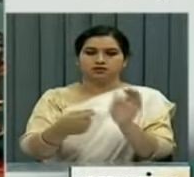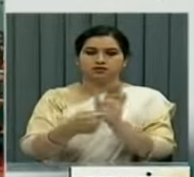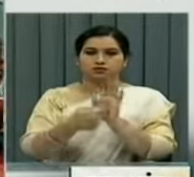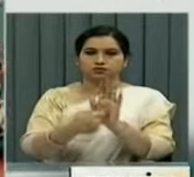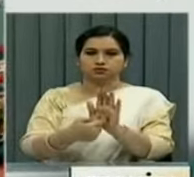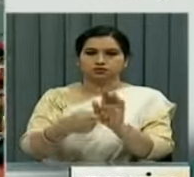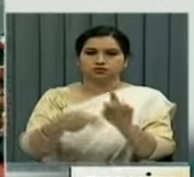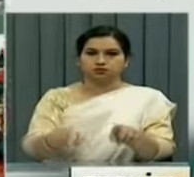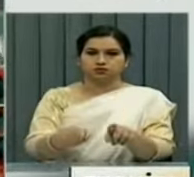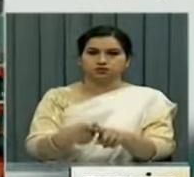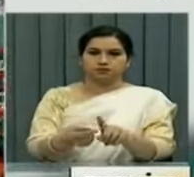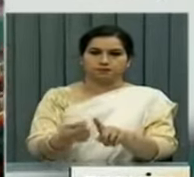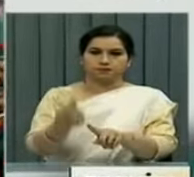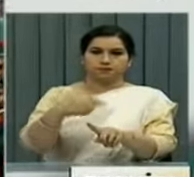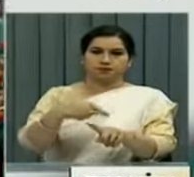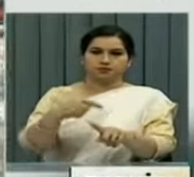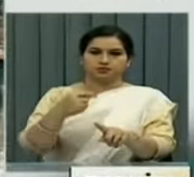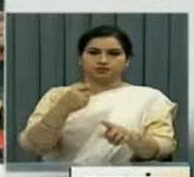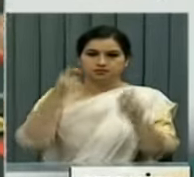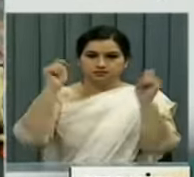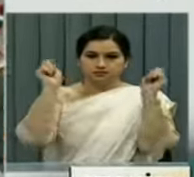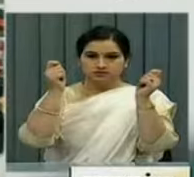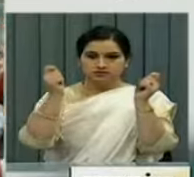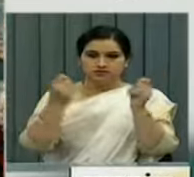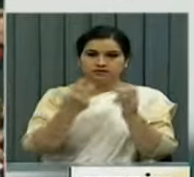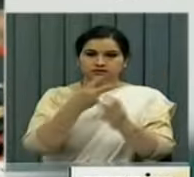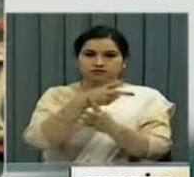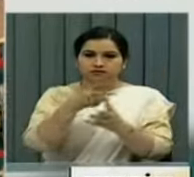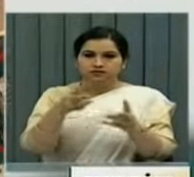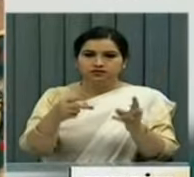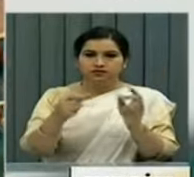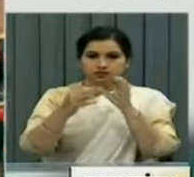आएगा, इसकी जो कोस्ट गार्ड जो चीज है वो